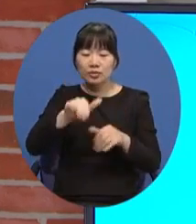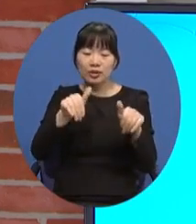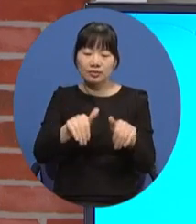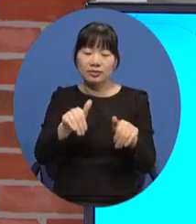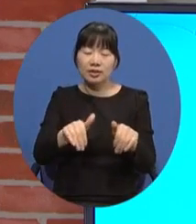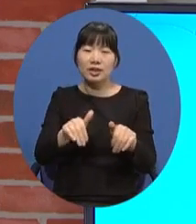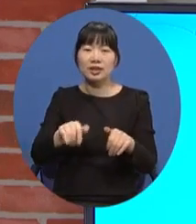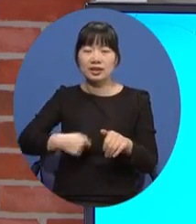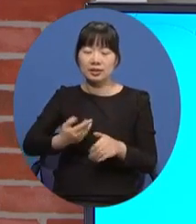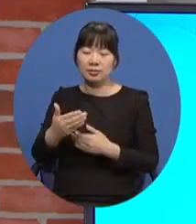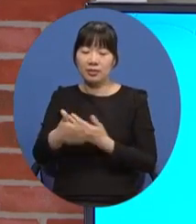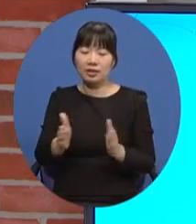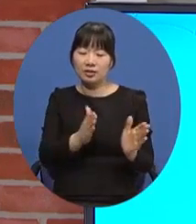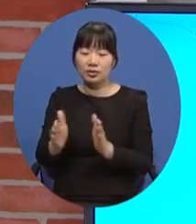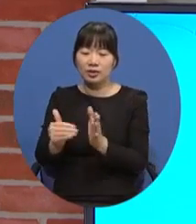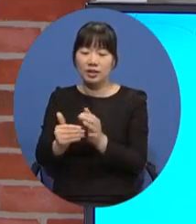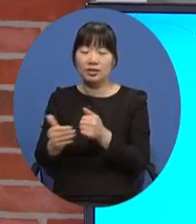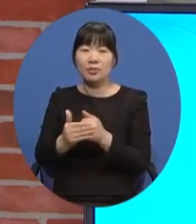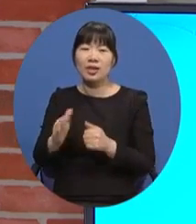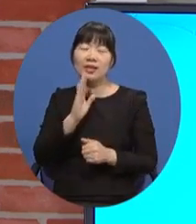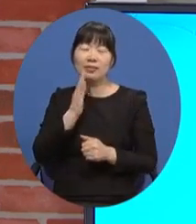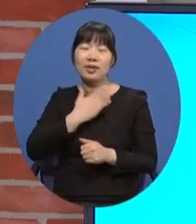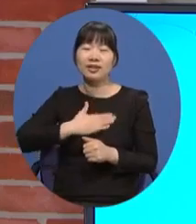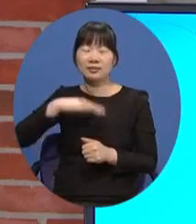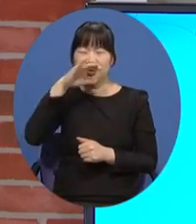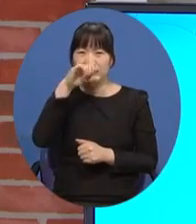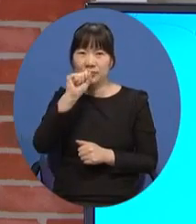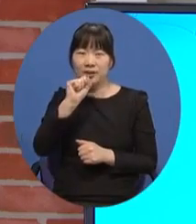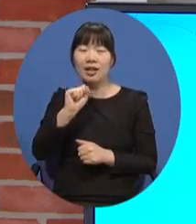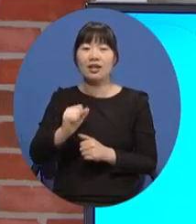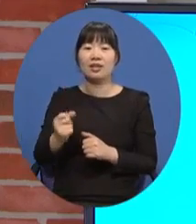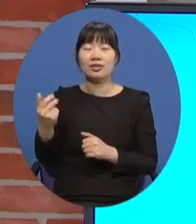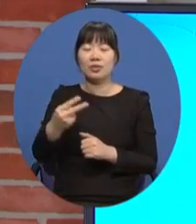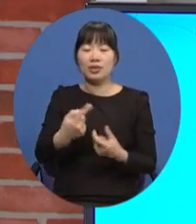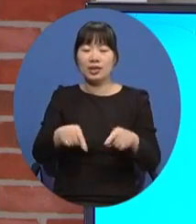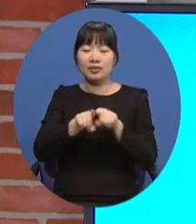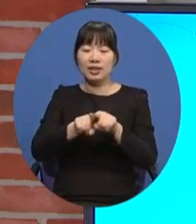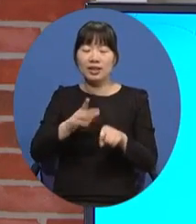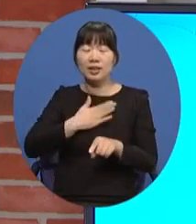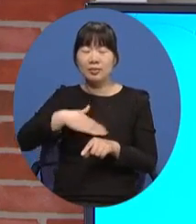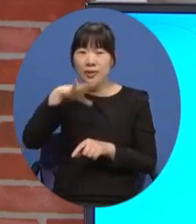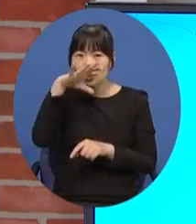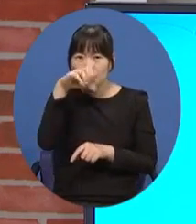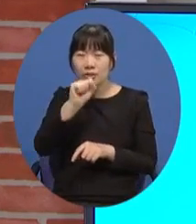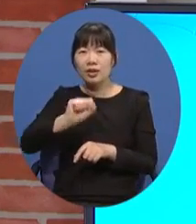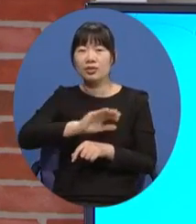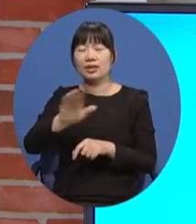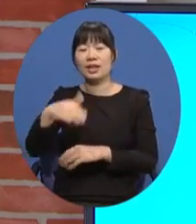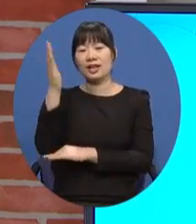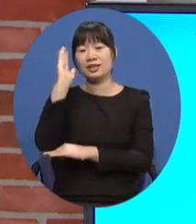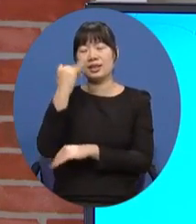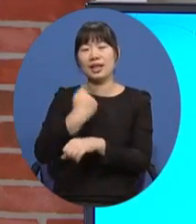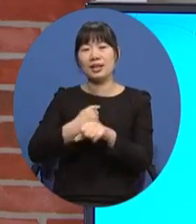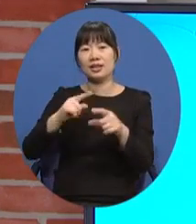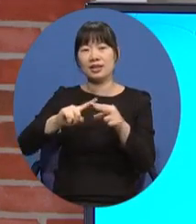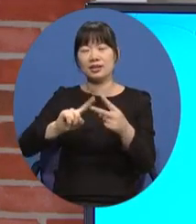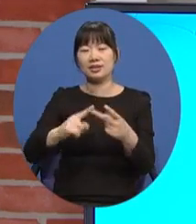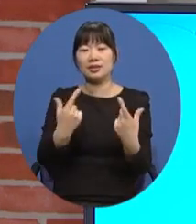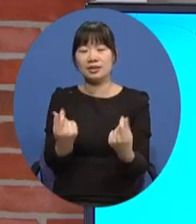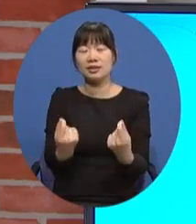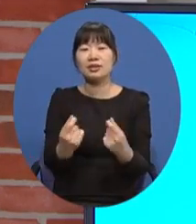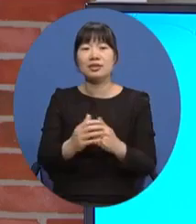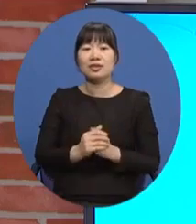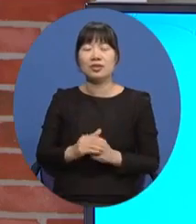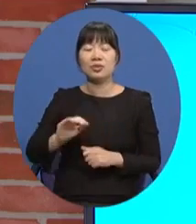자기 방 정리를 해놓고 하니까 아, 참 기분이 좋다. 그리고 이제 함께 기분이 좋게 우리가 이야기를 한다든가. 여러분